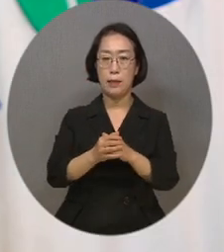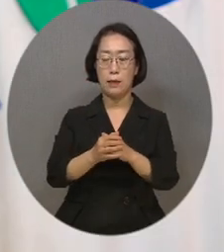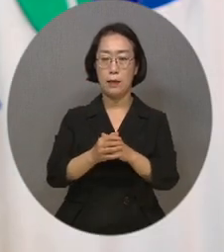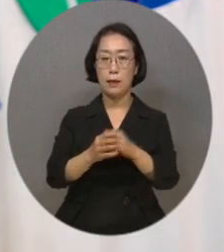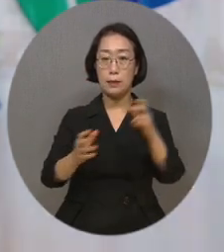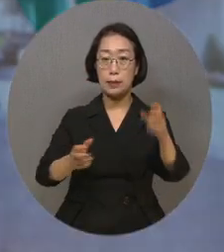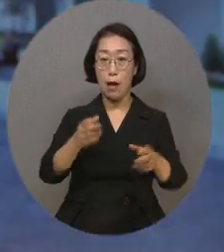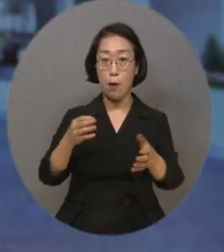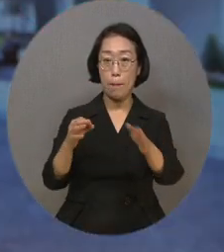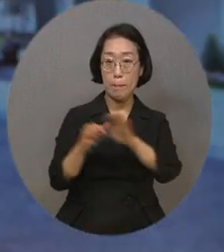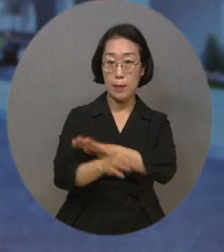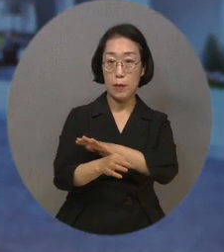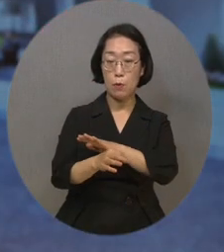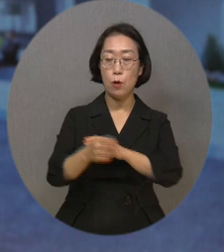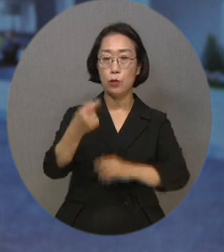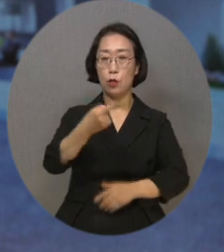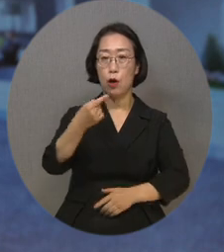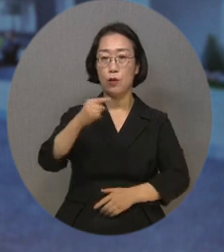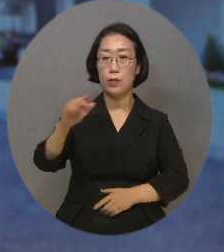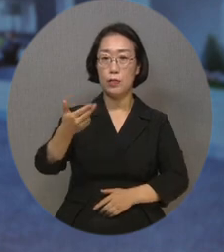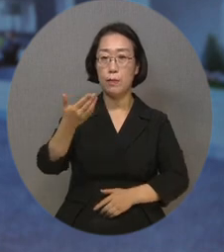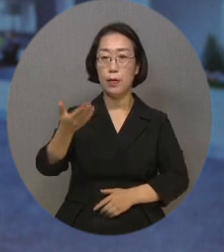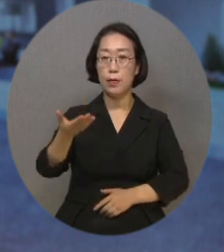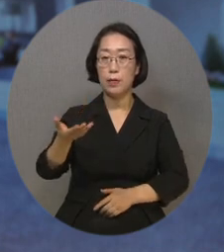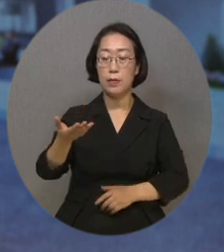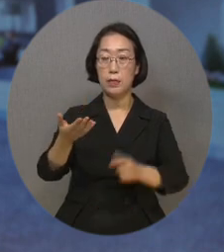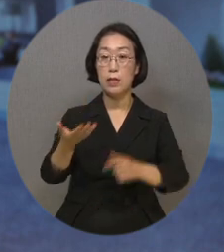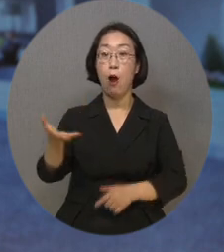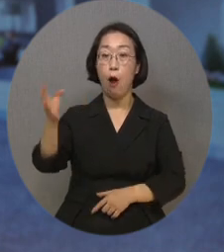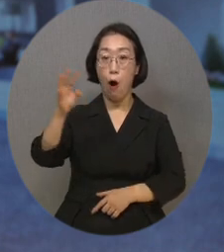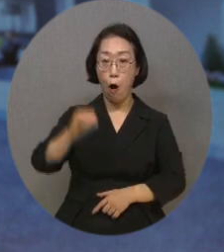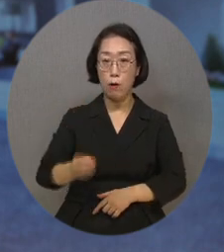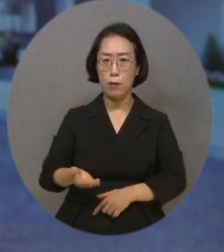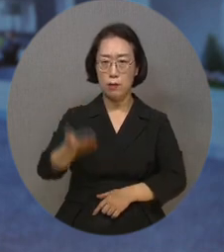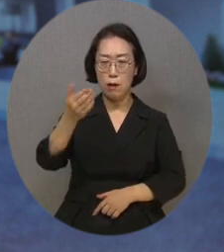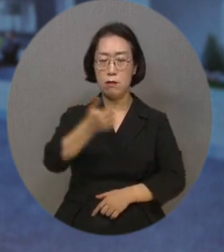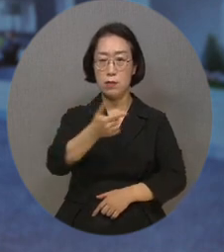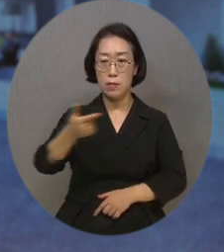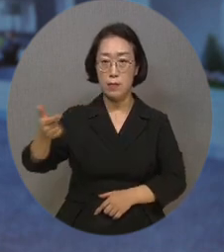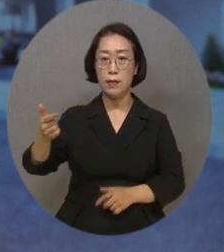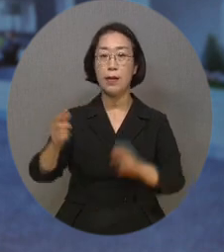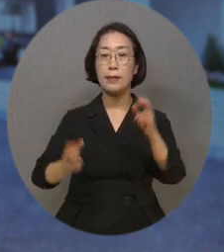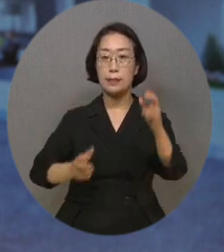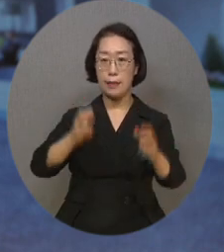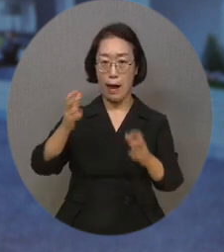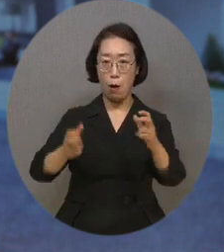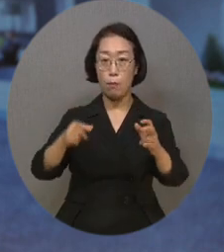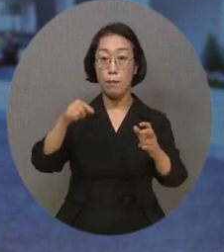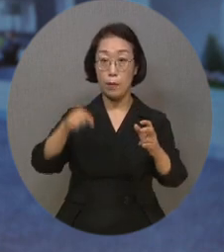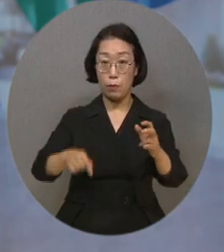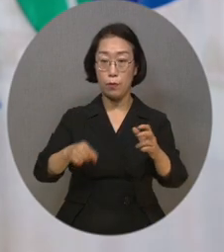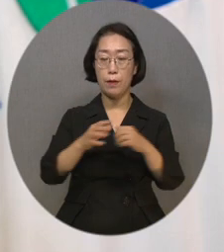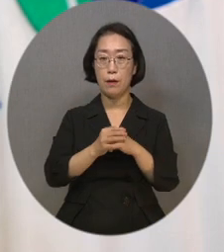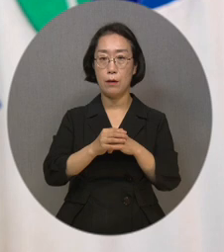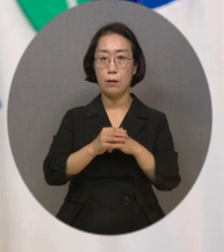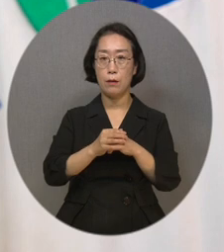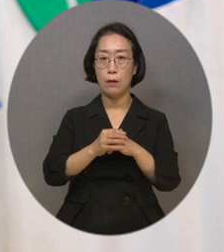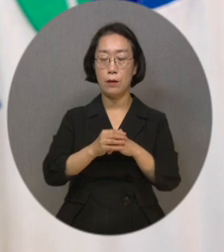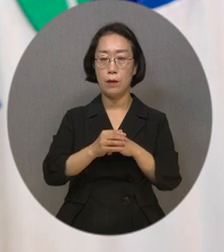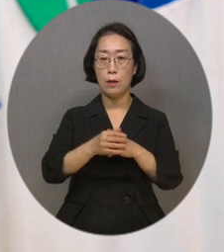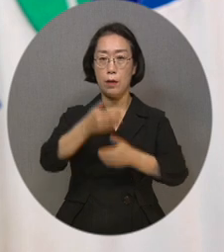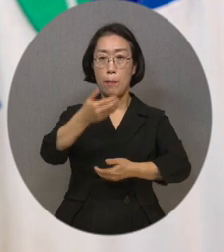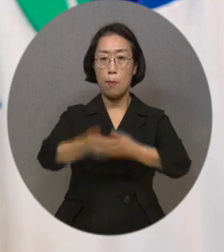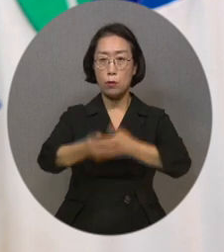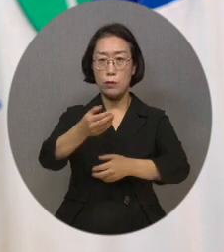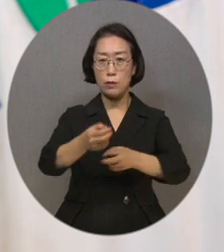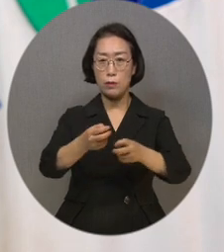사업비가 1,707억 원이 들어가는 정말 엄청난 큰 사업인데 지금 현재 우리 터미널이 거의